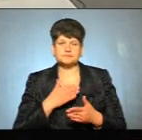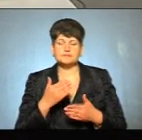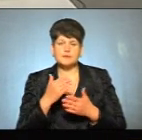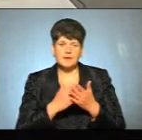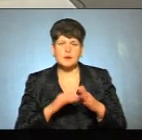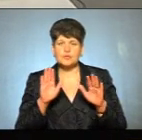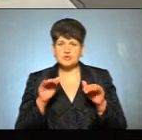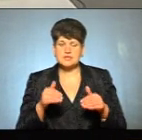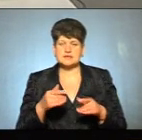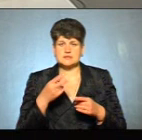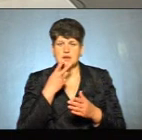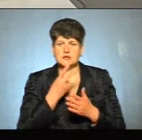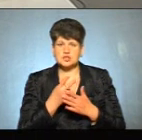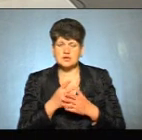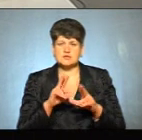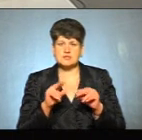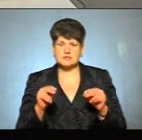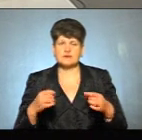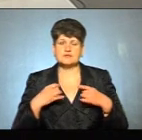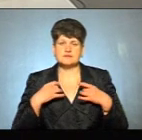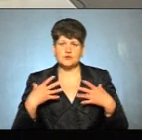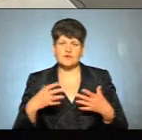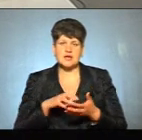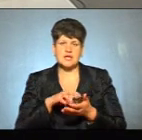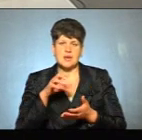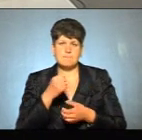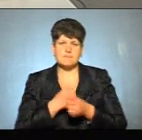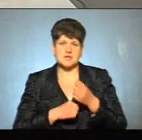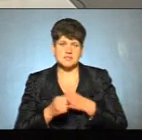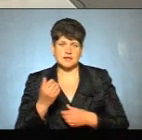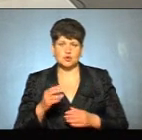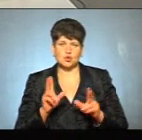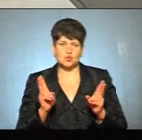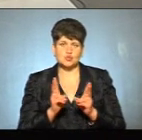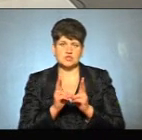і прощаюся з глядачами. Бажаю щасливого святкування Пасхи. До зустрічі!